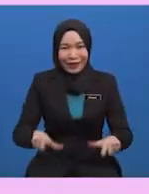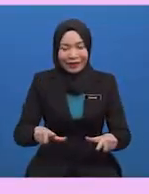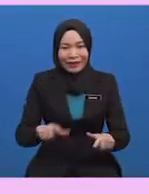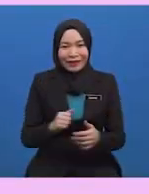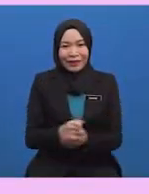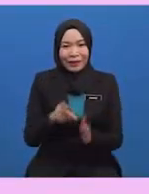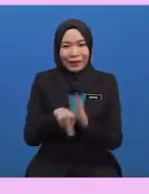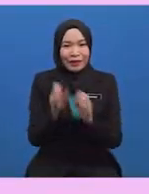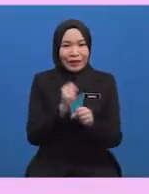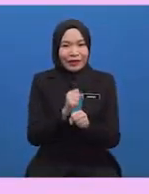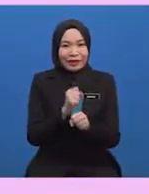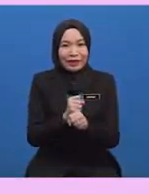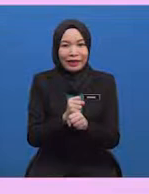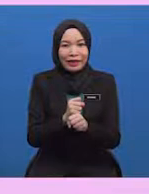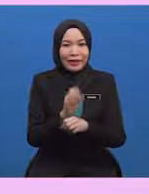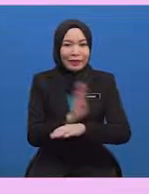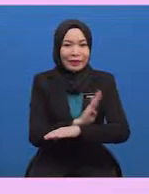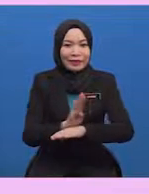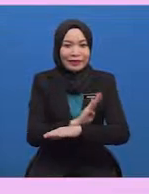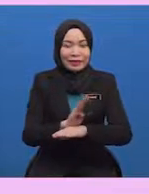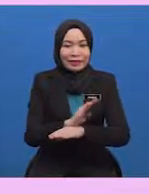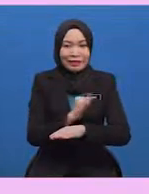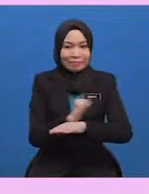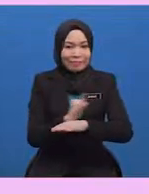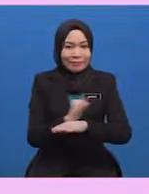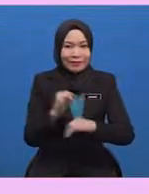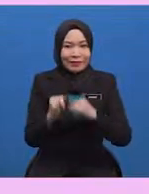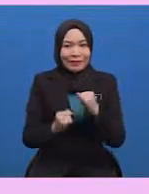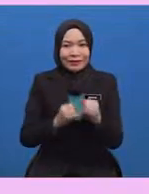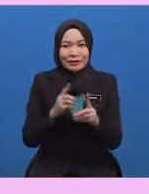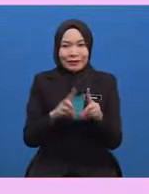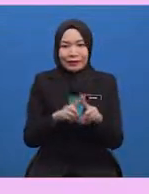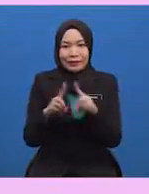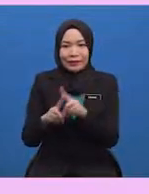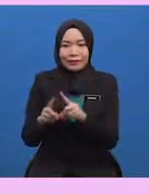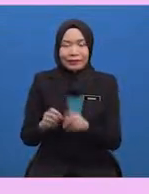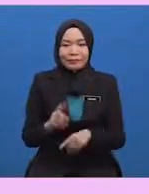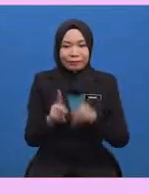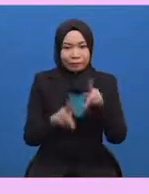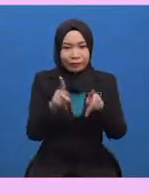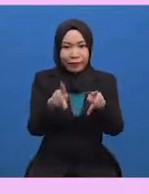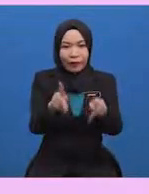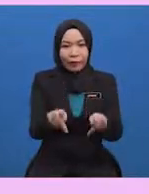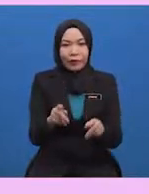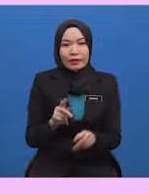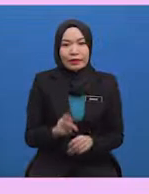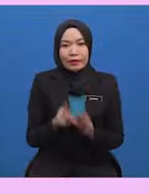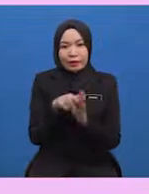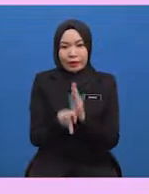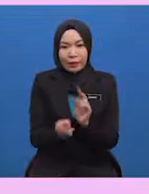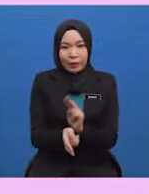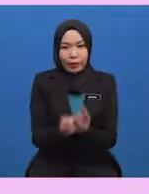menjelaskan tentang proses perubahan desa yang berlaku. Proses perubahan tersebut ialah